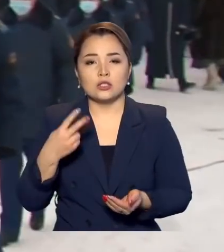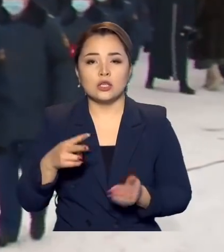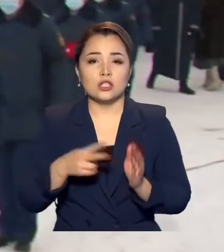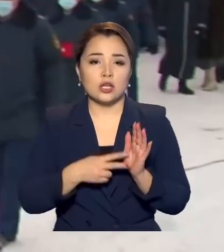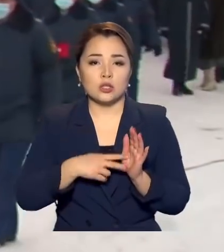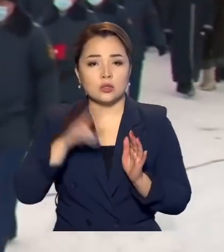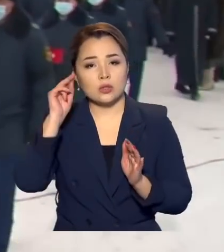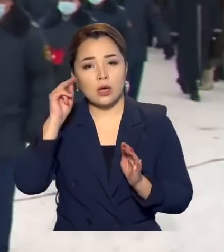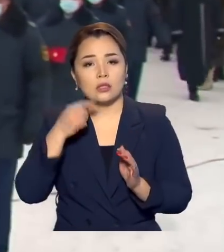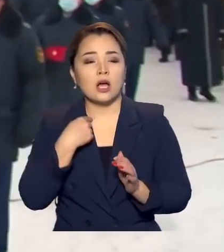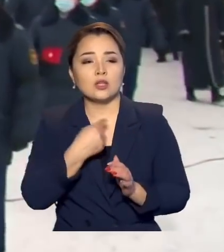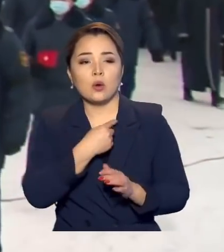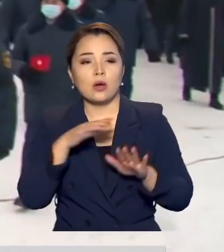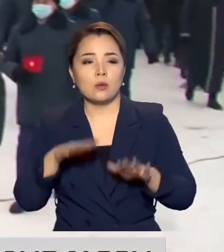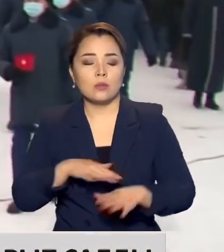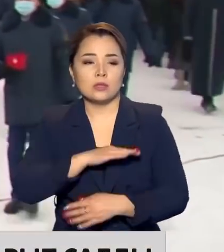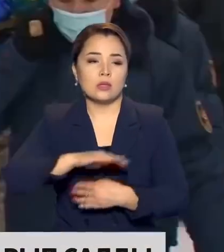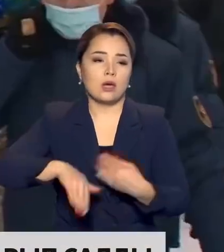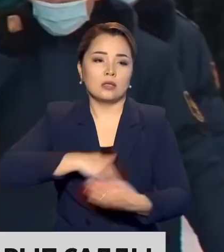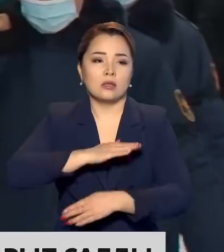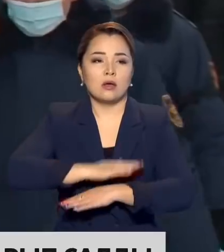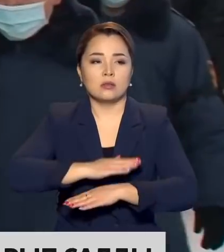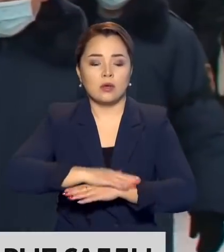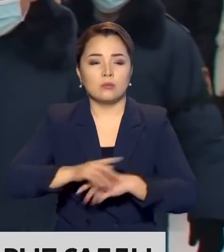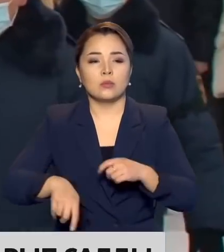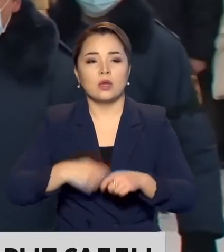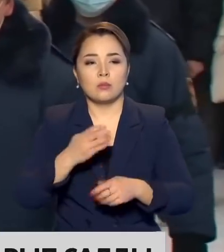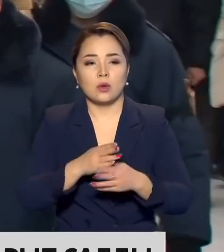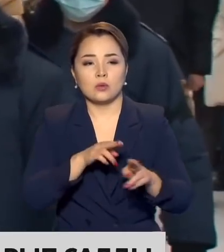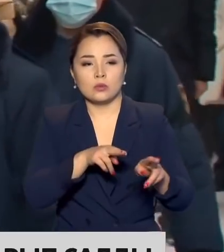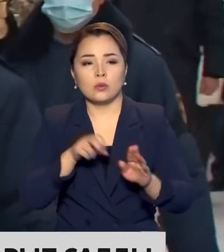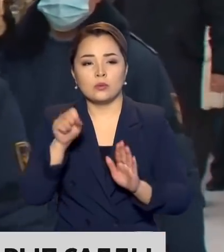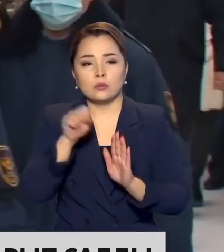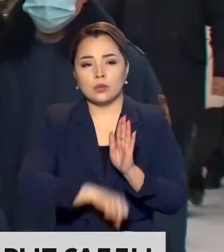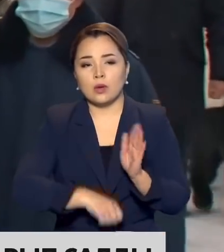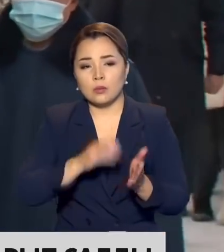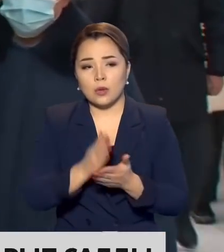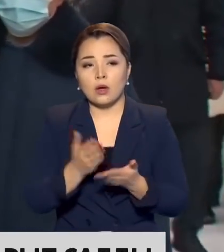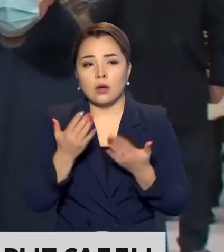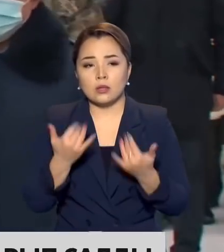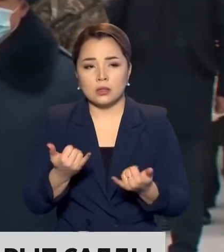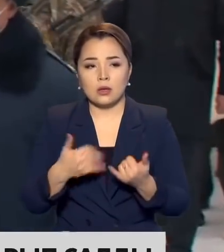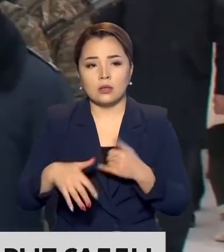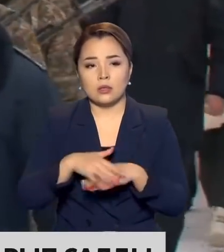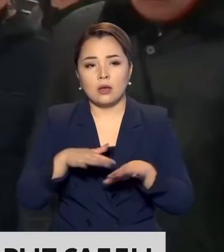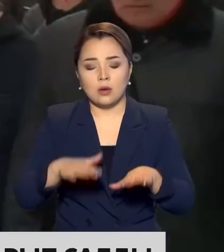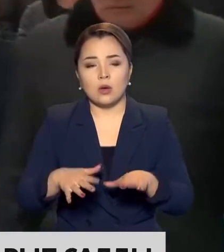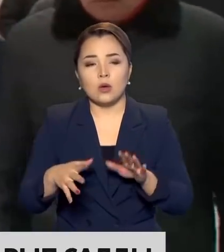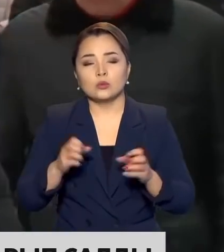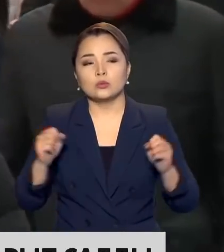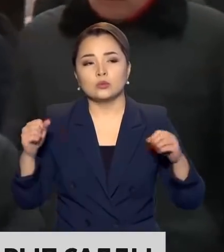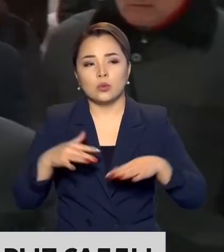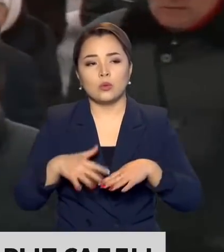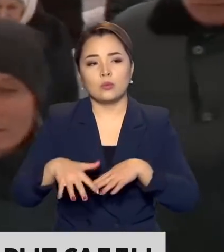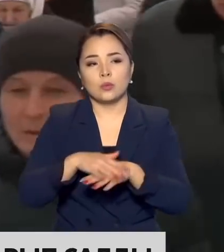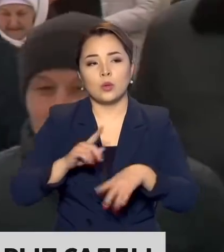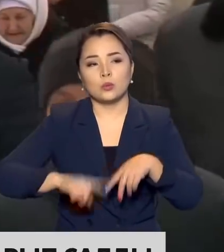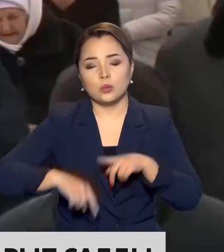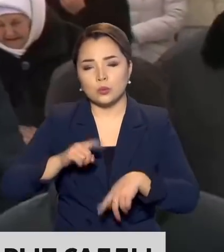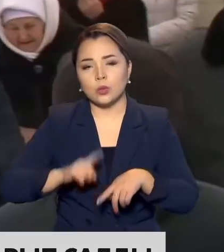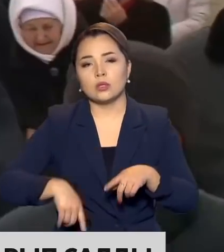7-сі күні Талдықорғандағы жаппай тәртіпсіздіктер кезінде оққа ұшқан. Жерлеу рәсіміне Шахан кенті толық жиналған, туған